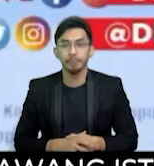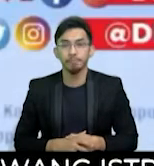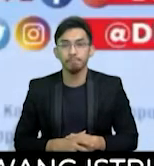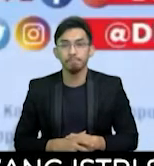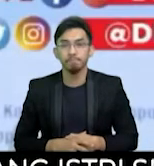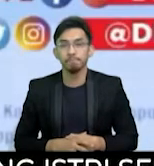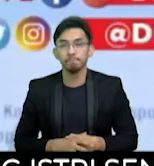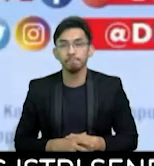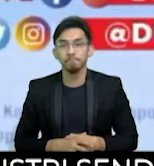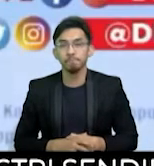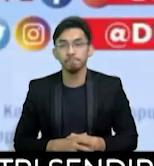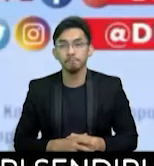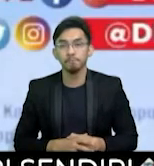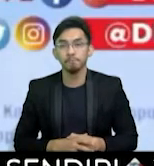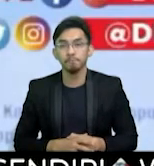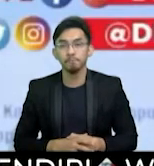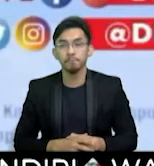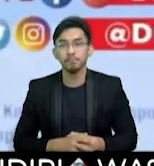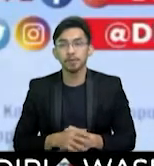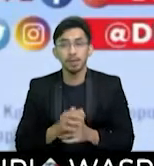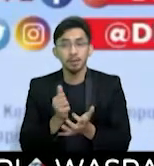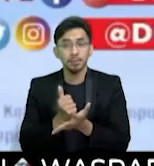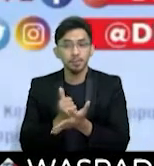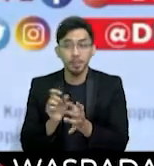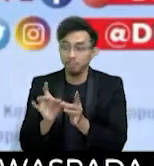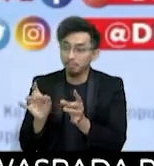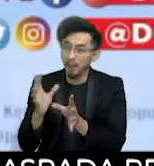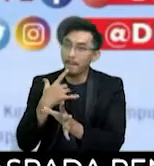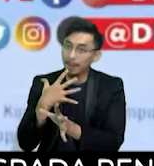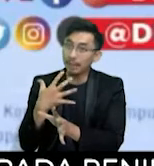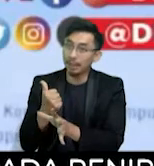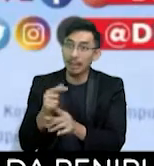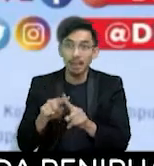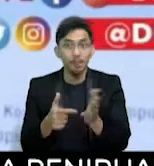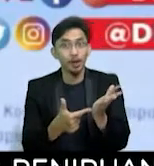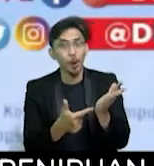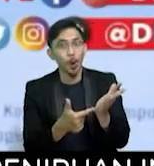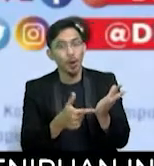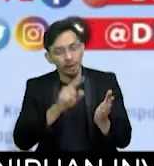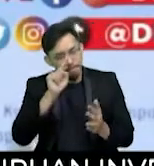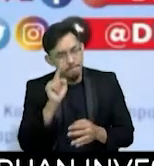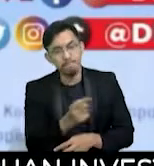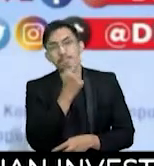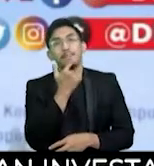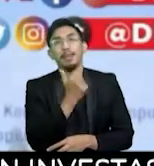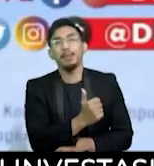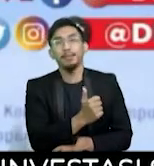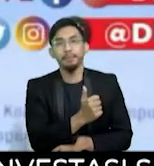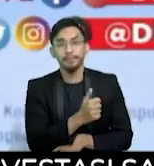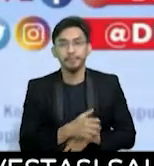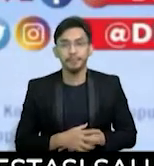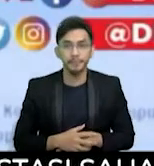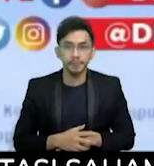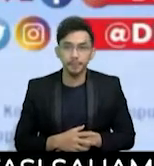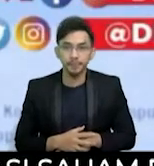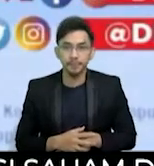lain yang juga sebetulnya penting Kemudian untuk eh intelijen di khususnya